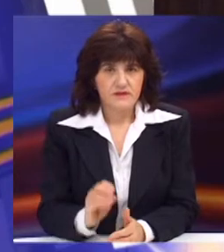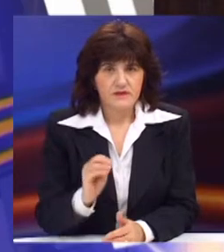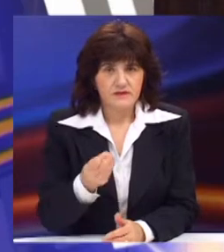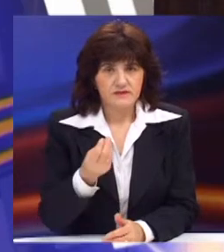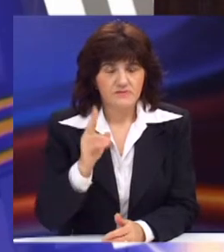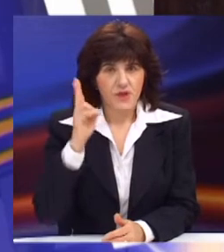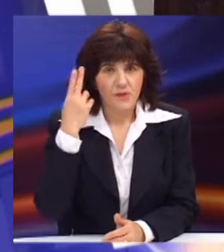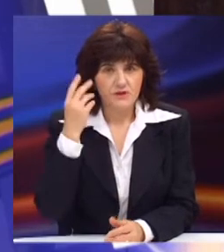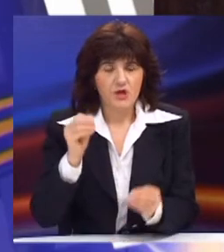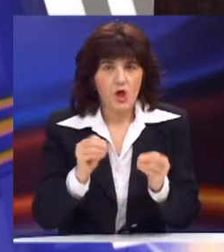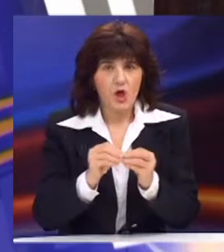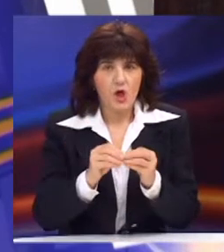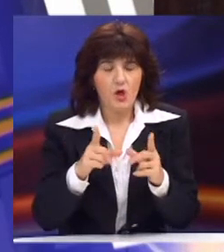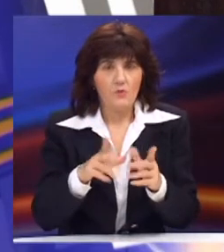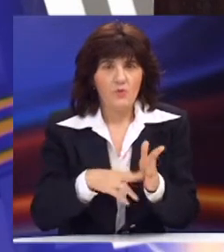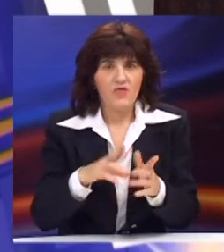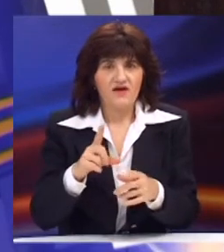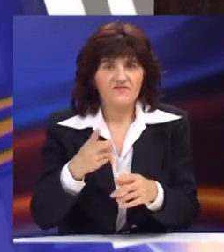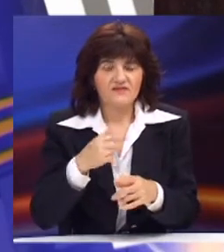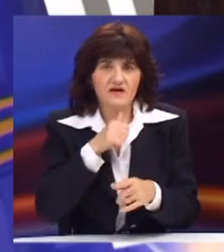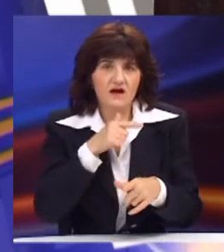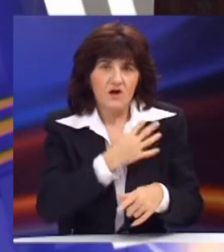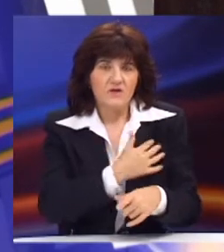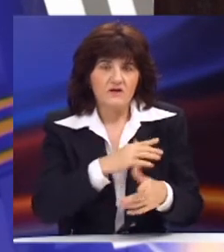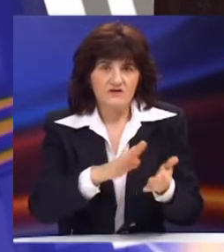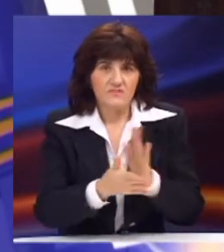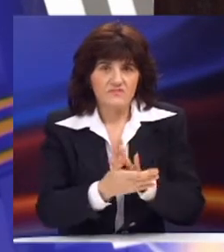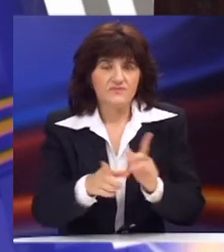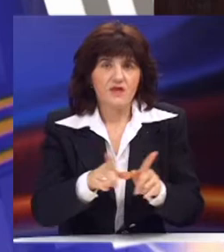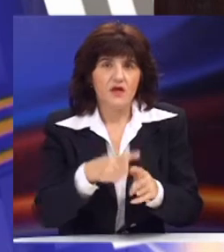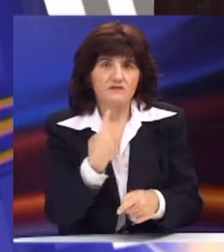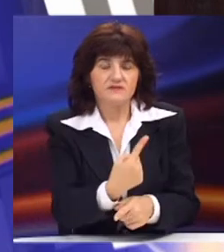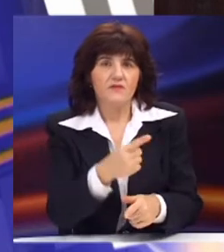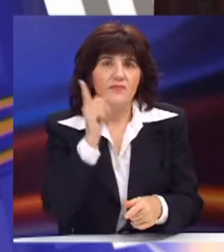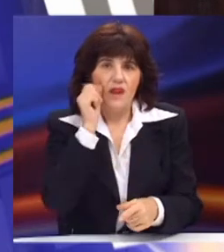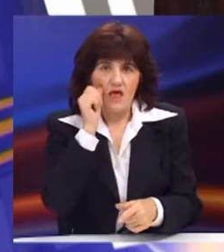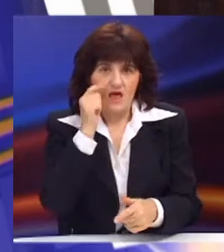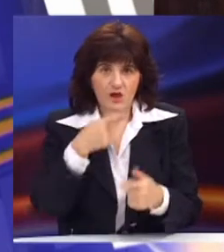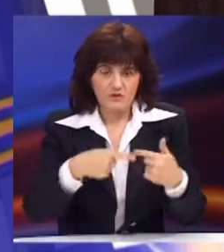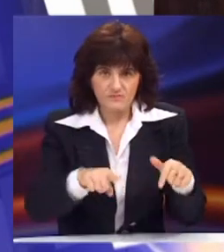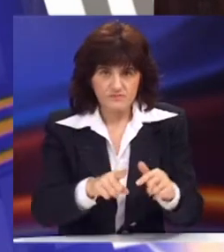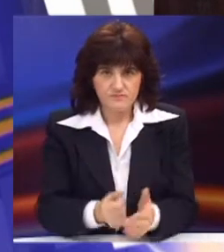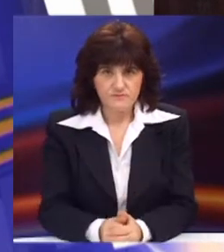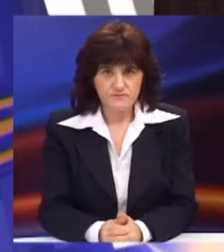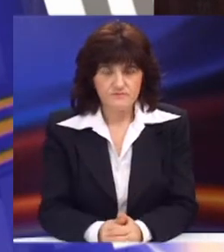Srbija prepoznaje Bunjevce kao autohtoni južnoslovenski narod.